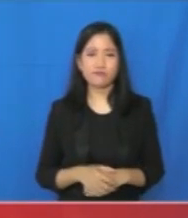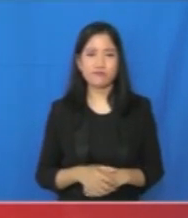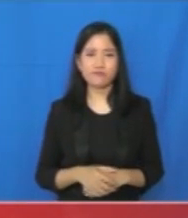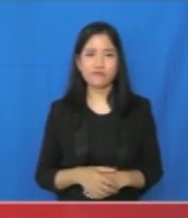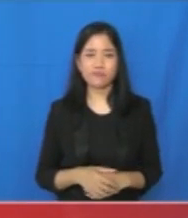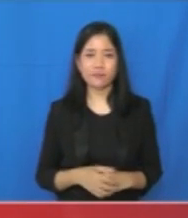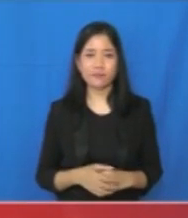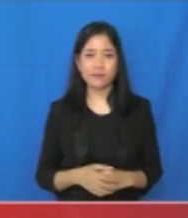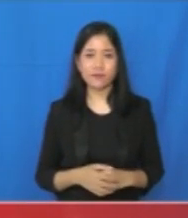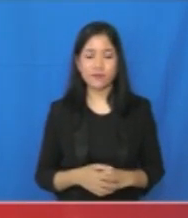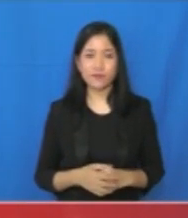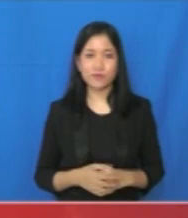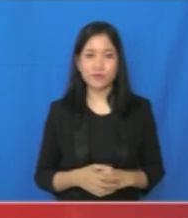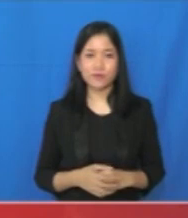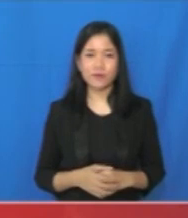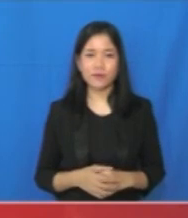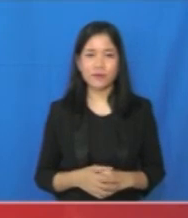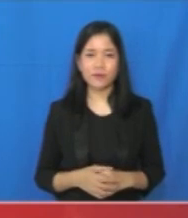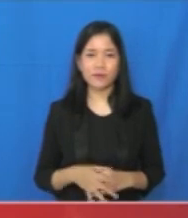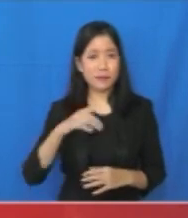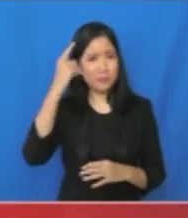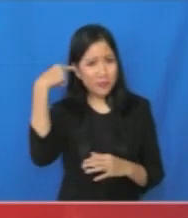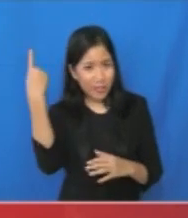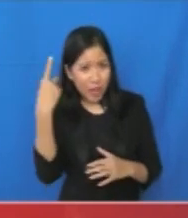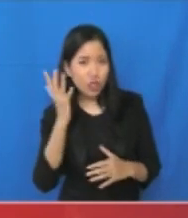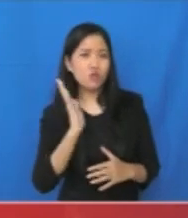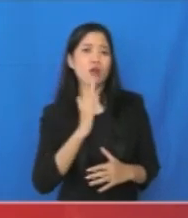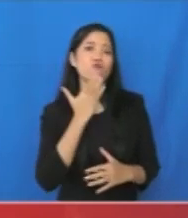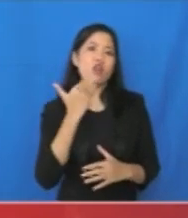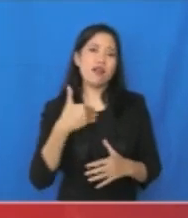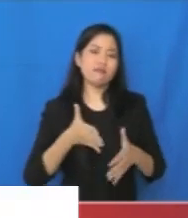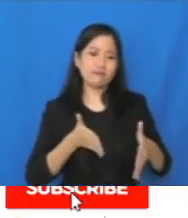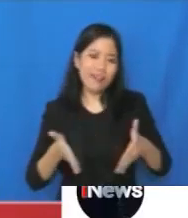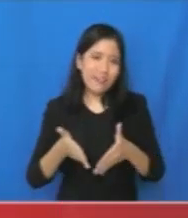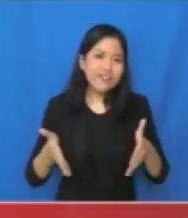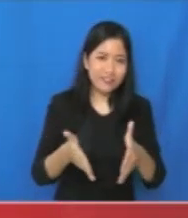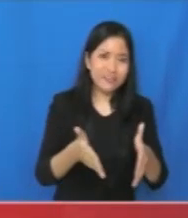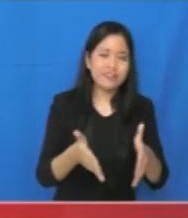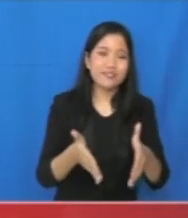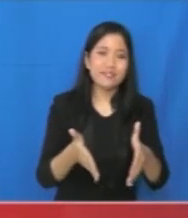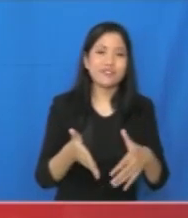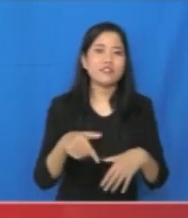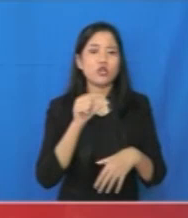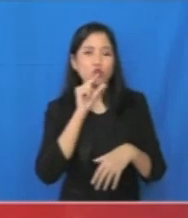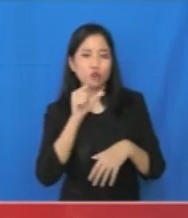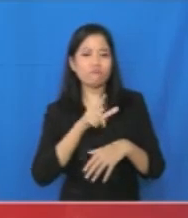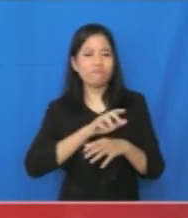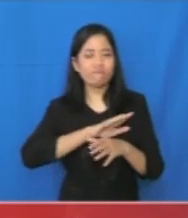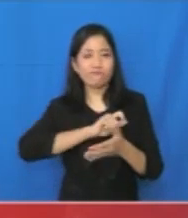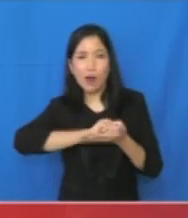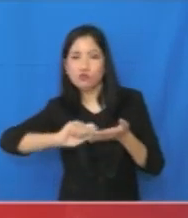mendaftar pemerintah telah menyusun strategi untuk pemberantasan